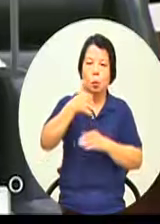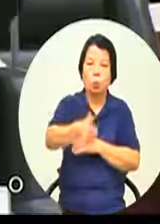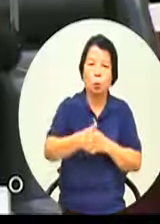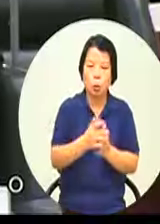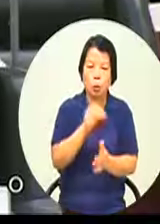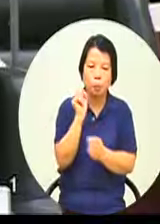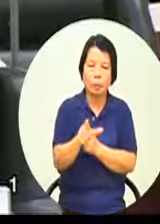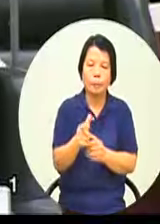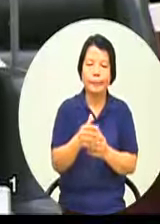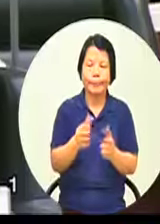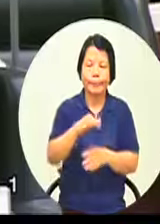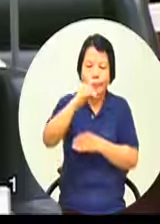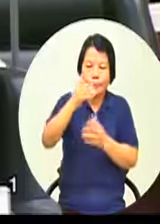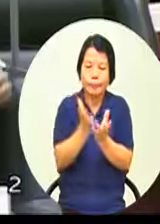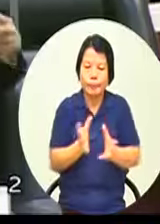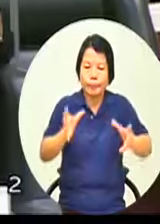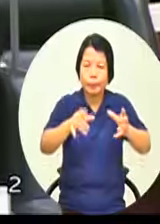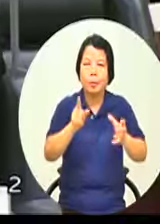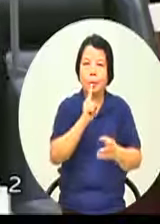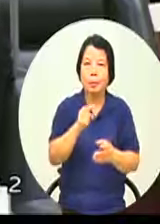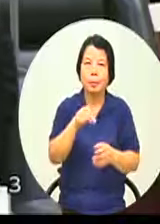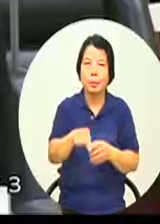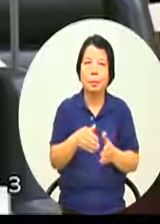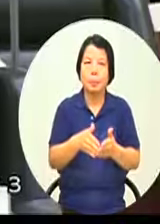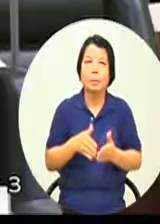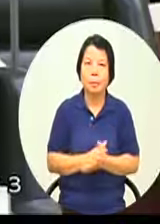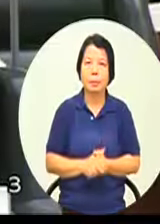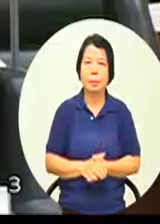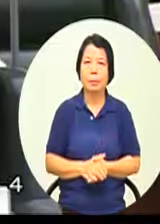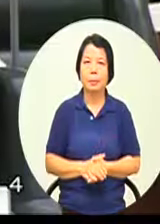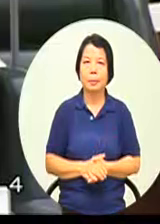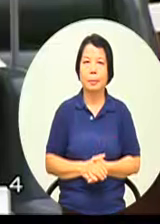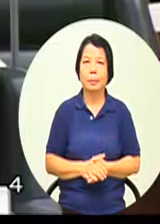丽菜，竟然甲我讲，一粒爱。